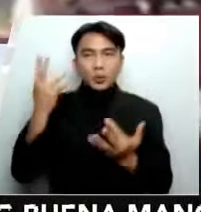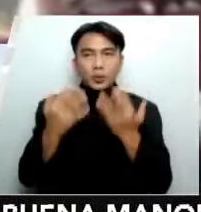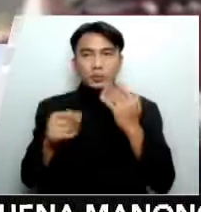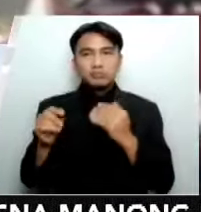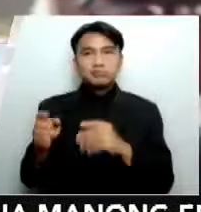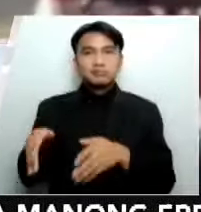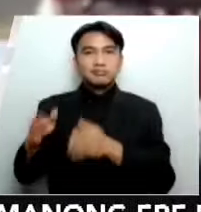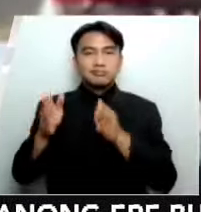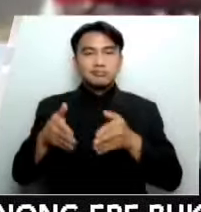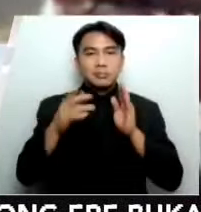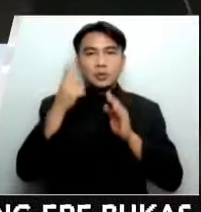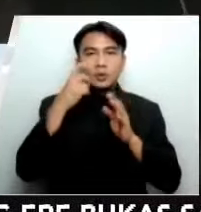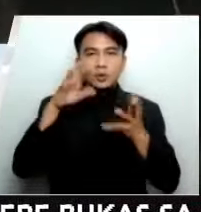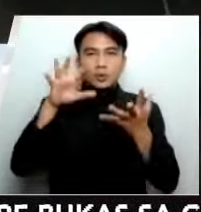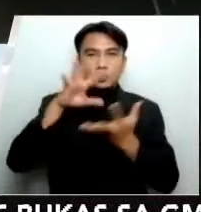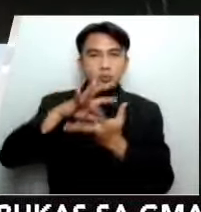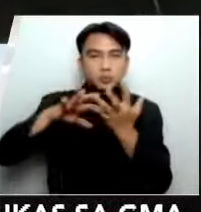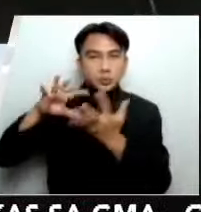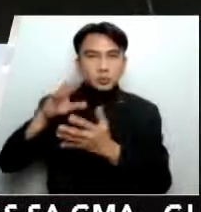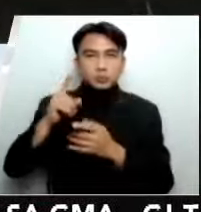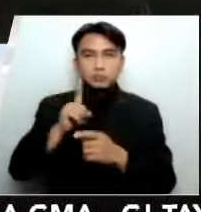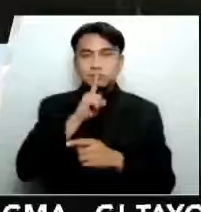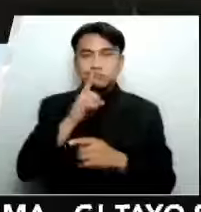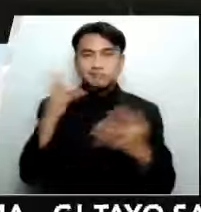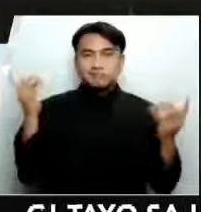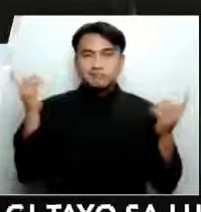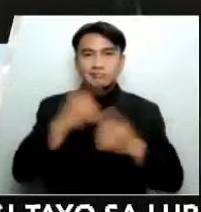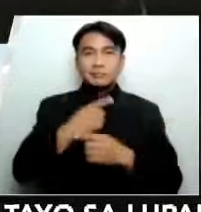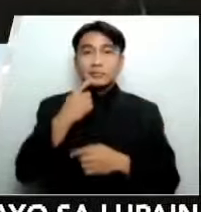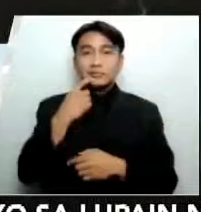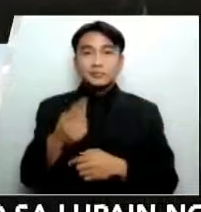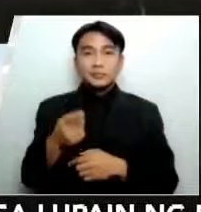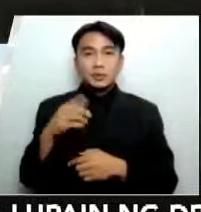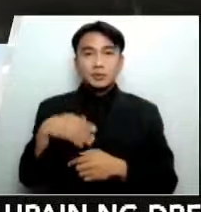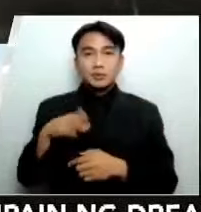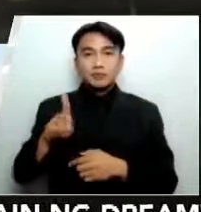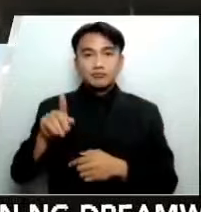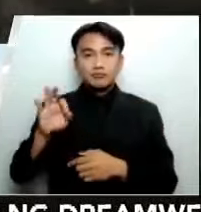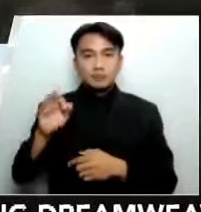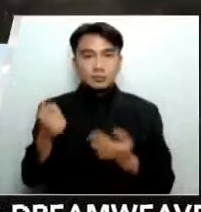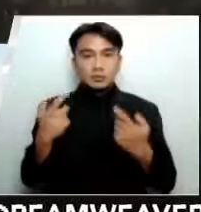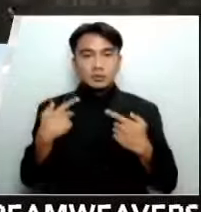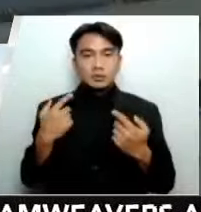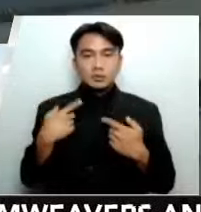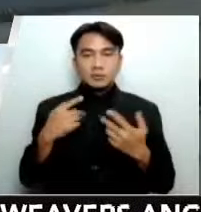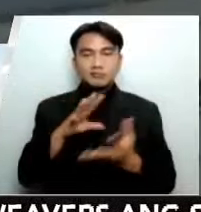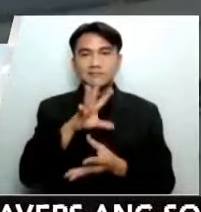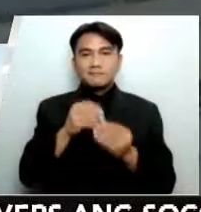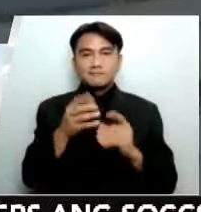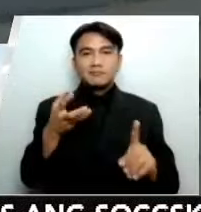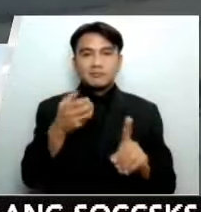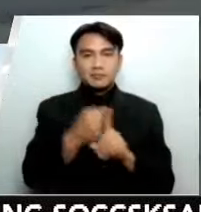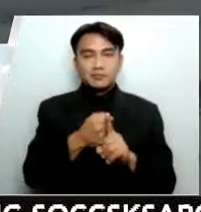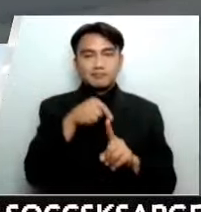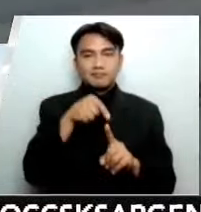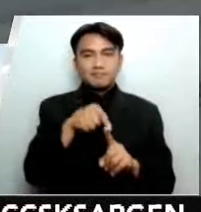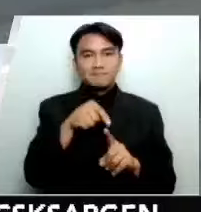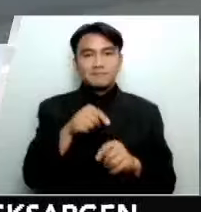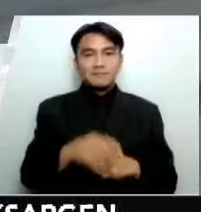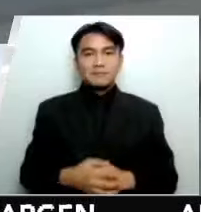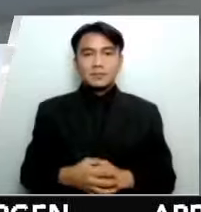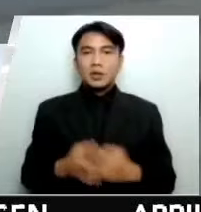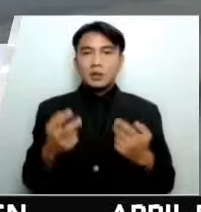ng makapal na usok. Ayon sa Bureau of Fire Protection, nasa 3.7 million pesos ang halaga ng pinsala. May isang nahilo